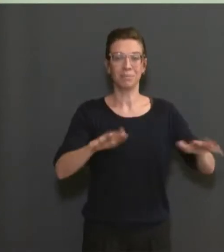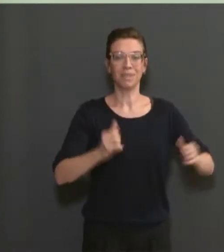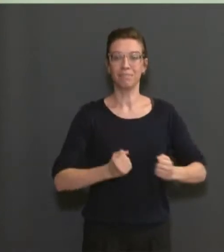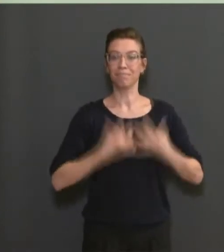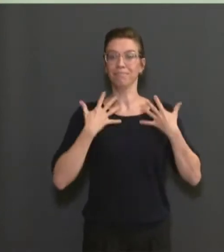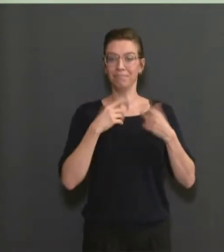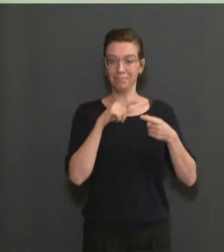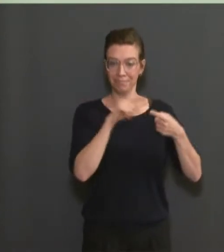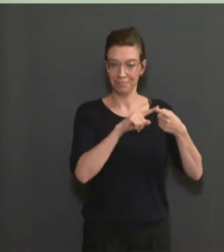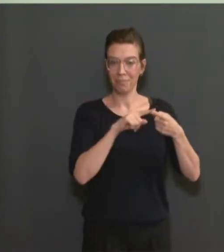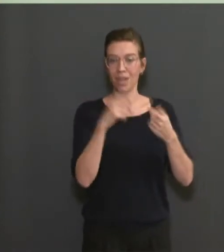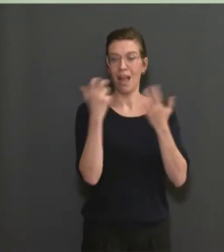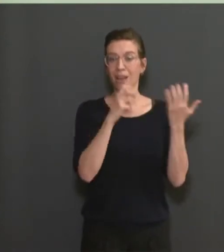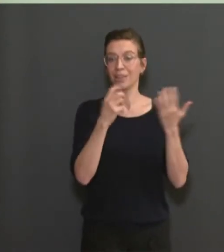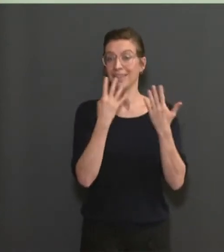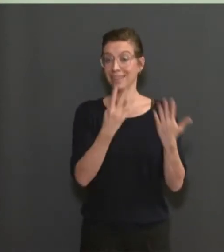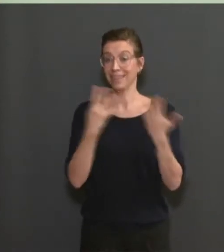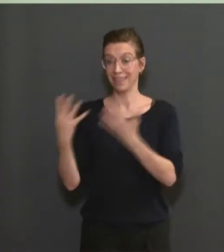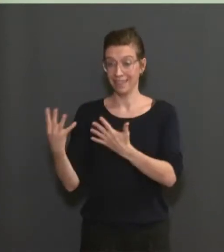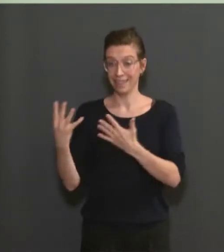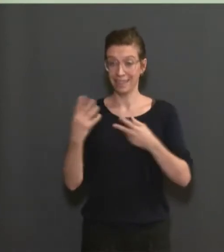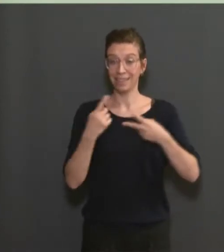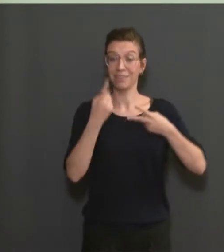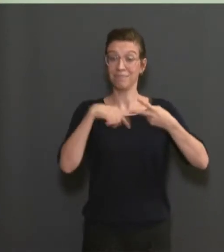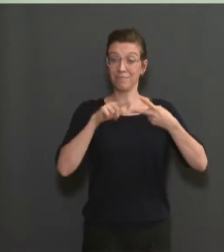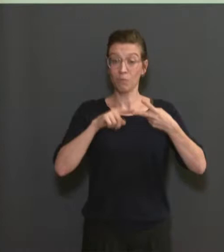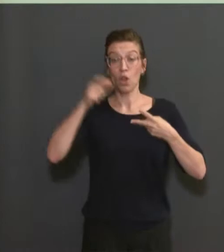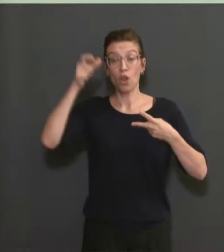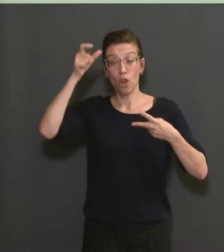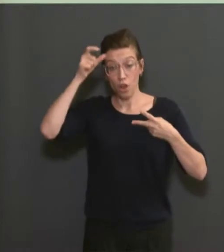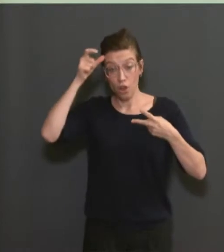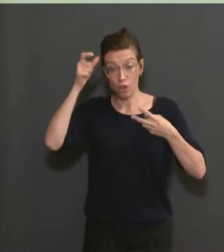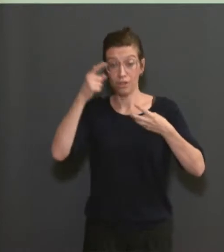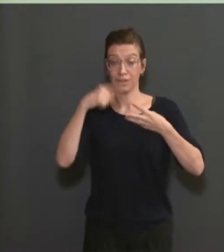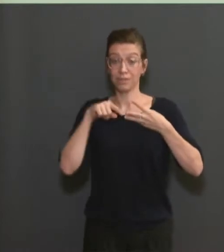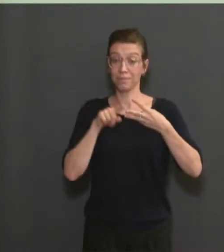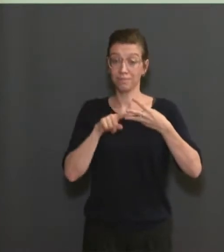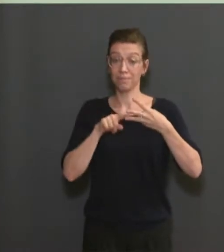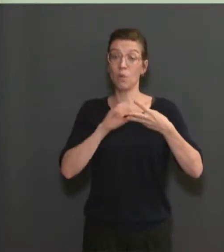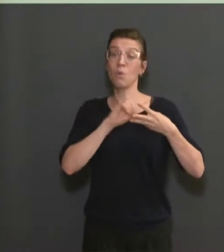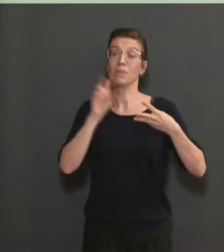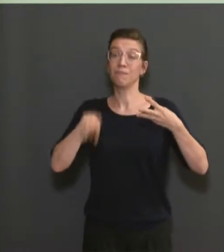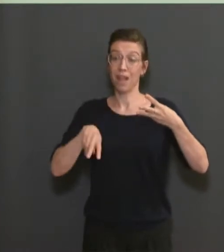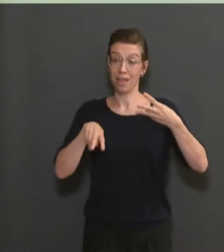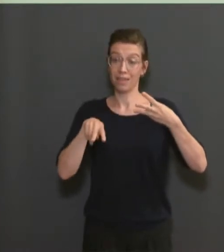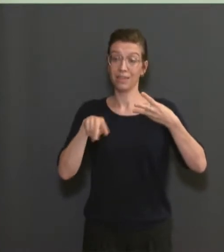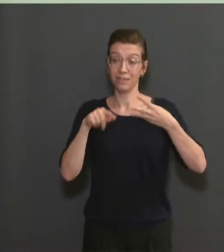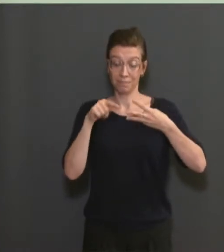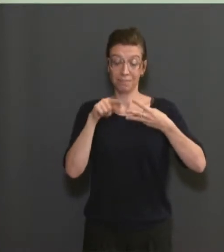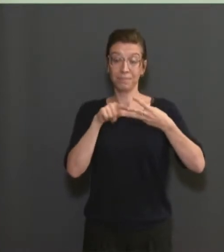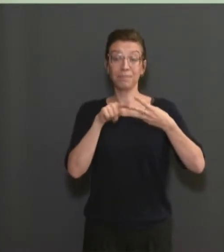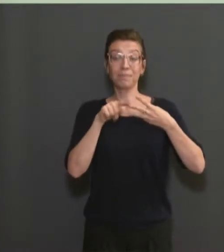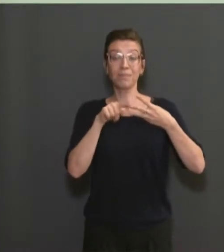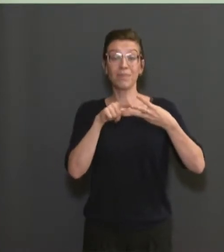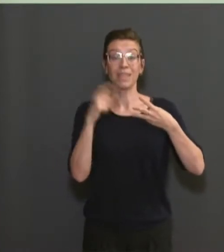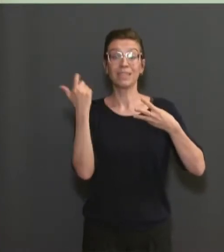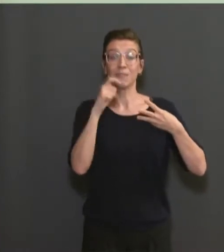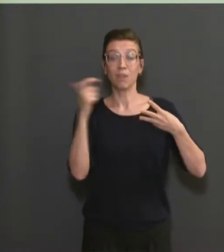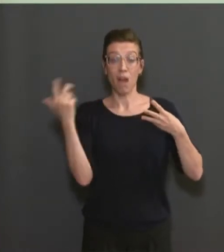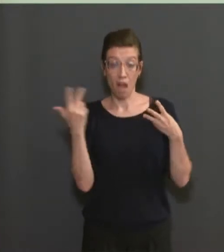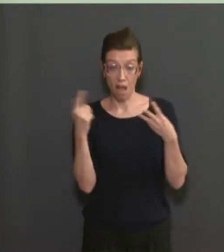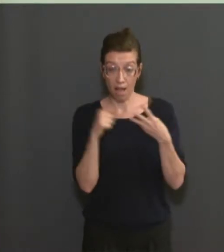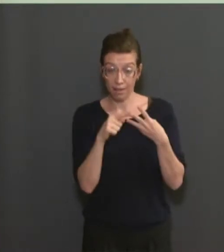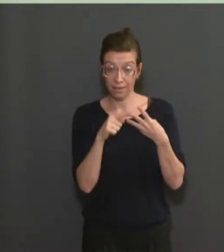dag, gevolgd door Luik en Oost-Vlaanderen, met gemiddeld 708